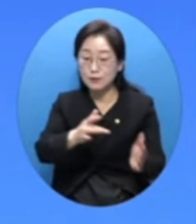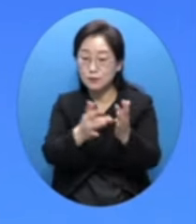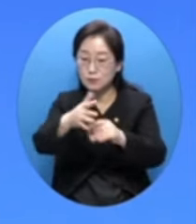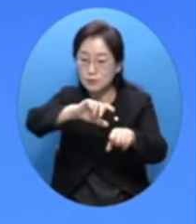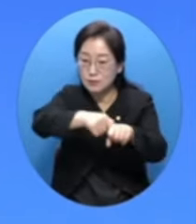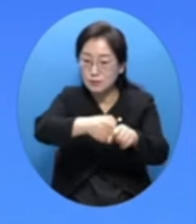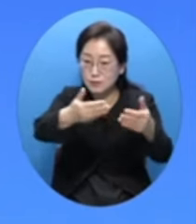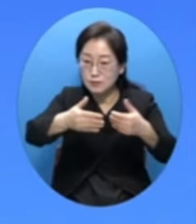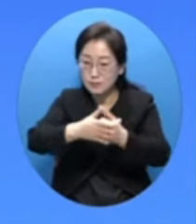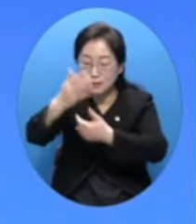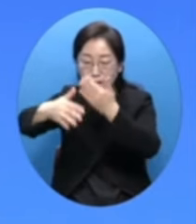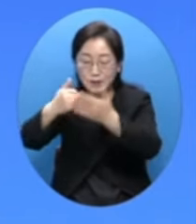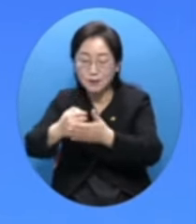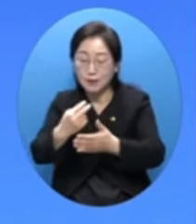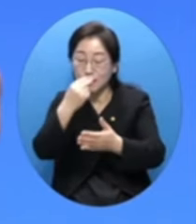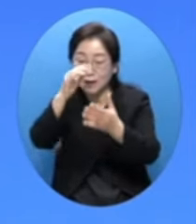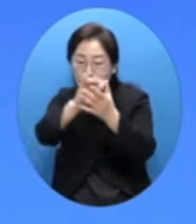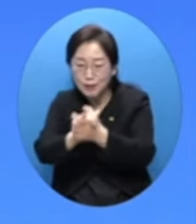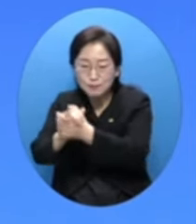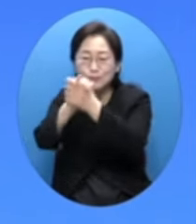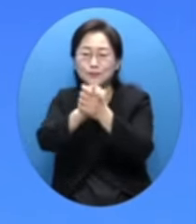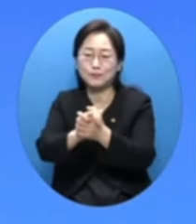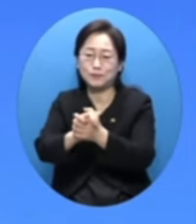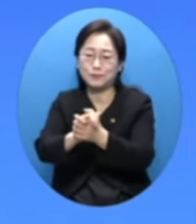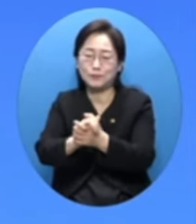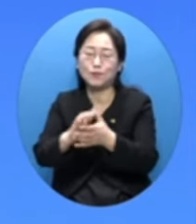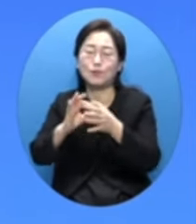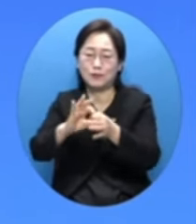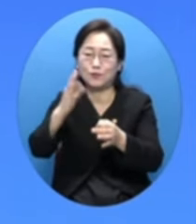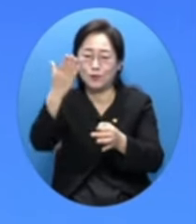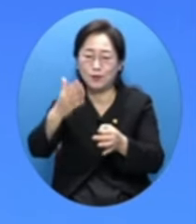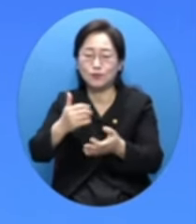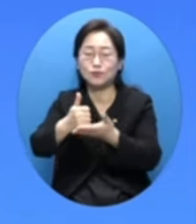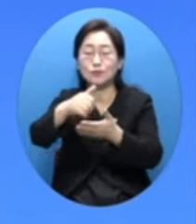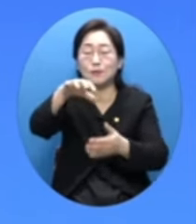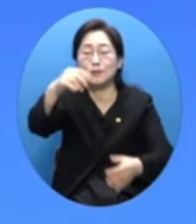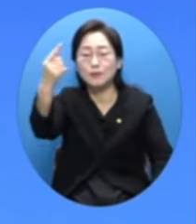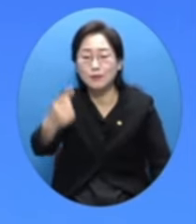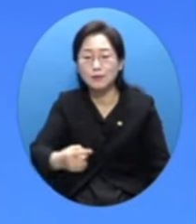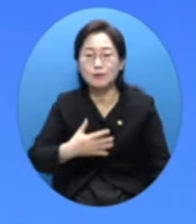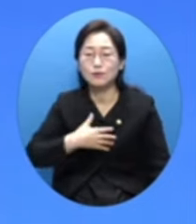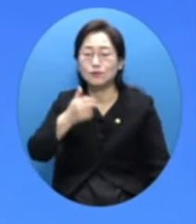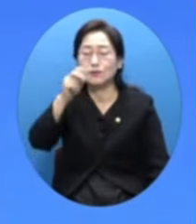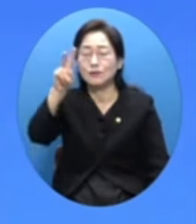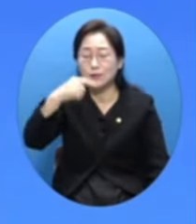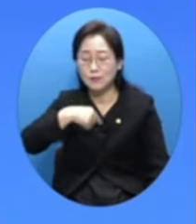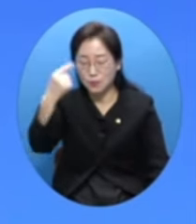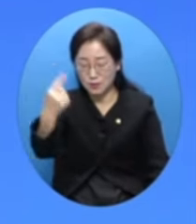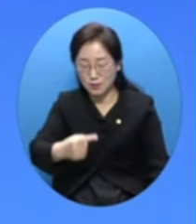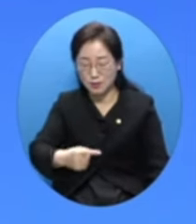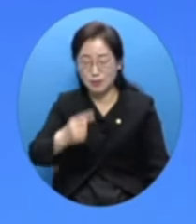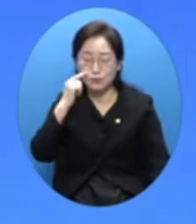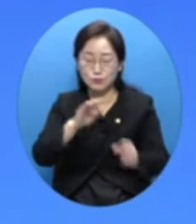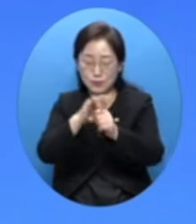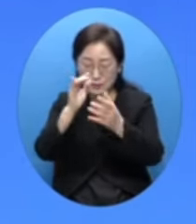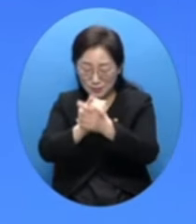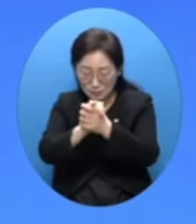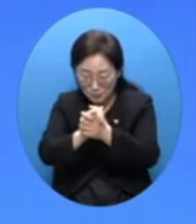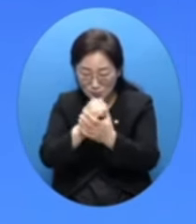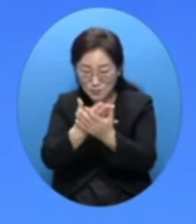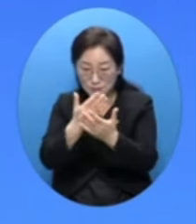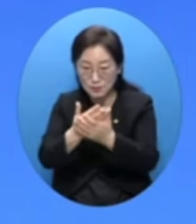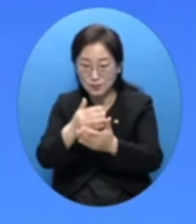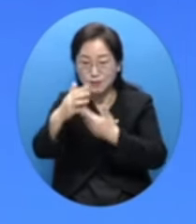하나님과 우리와 화목한 관계가 되어서 이제는 주 앞에 나와서 주님 제가 왔습니다 주님 저를 불쌍히 여겨 주옵소서 주 앞에 엎드려 기도할 때 하나님의